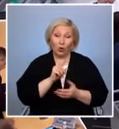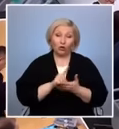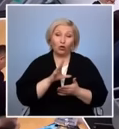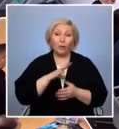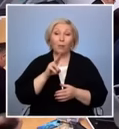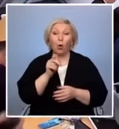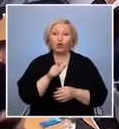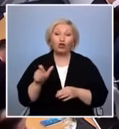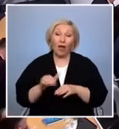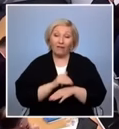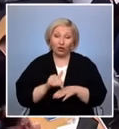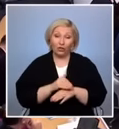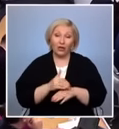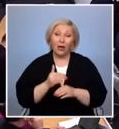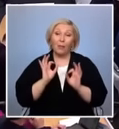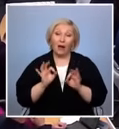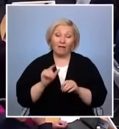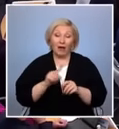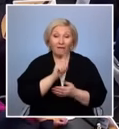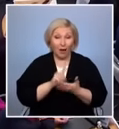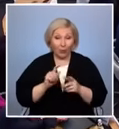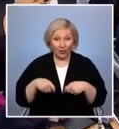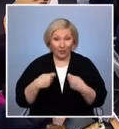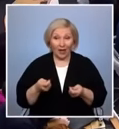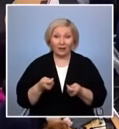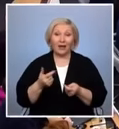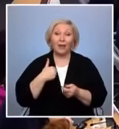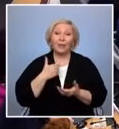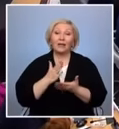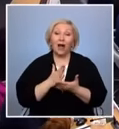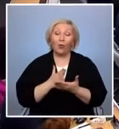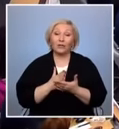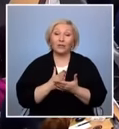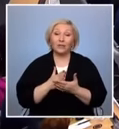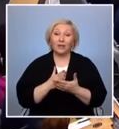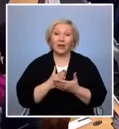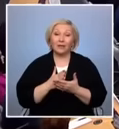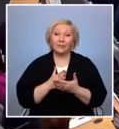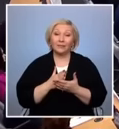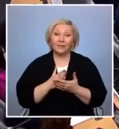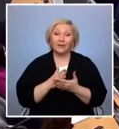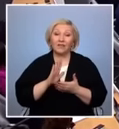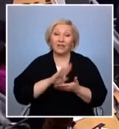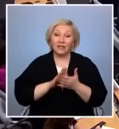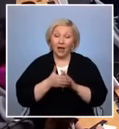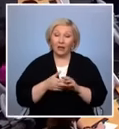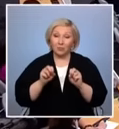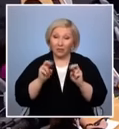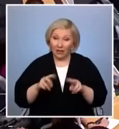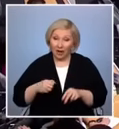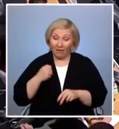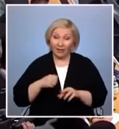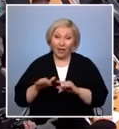мы надеемся на это, ну, то есть подразумевается, что может и не случиться. В общем, звучало довольно странно. Тем не менее, несмотря на балаган